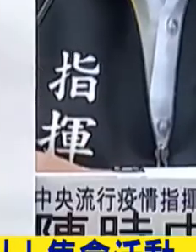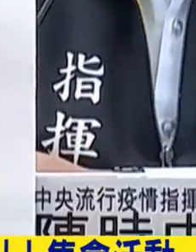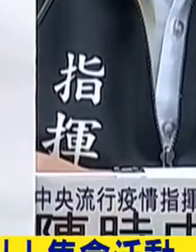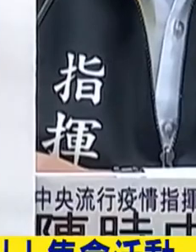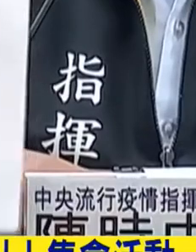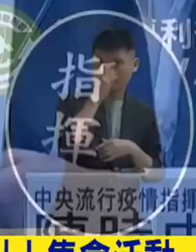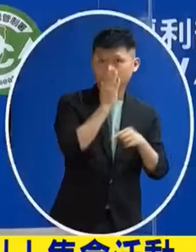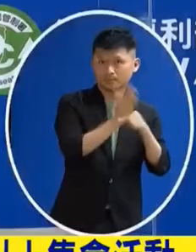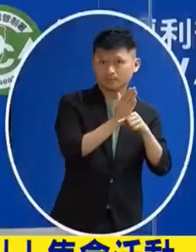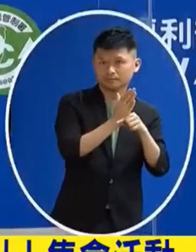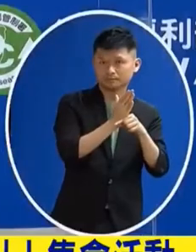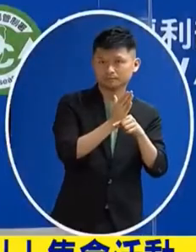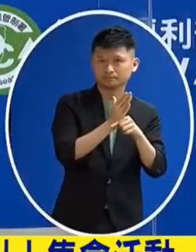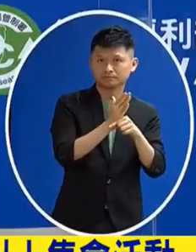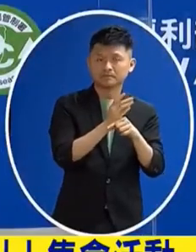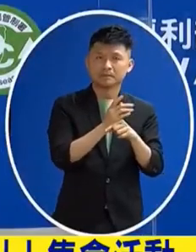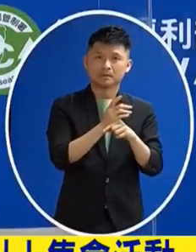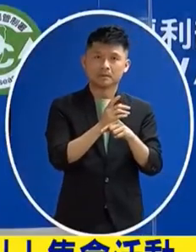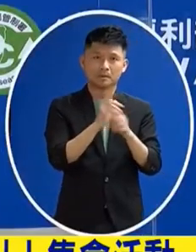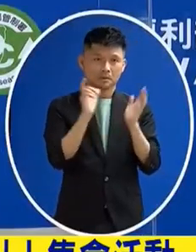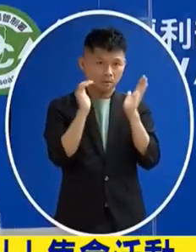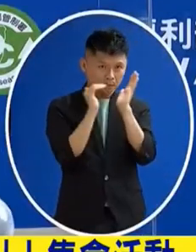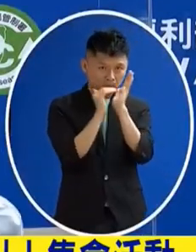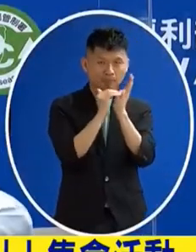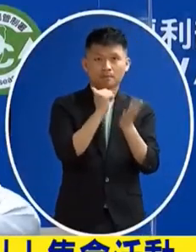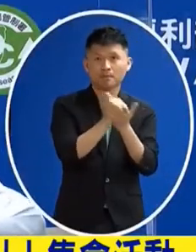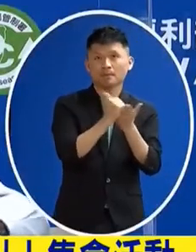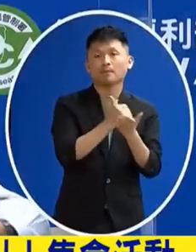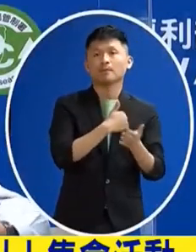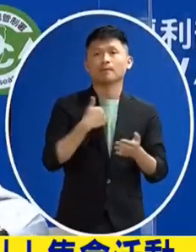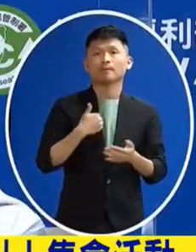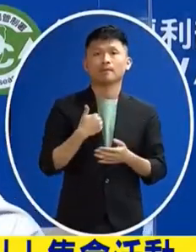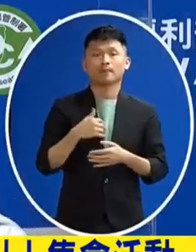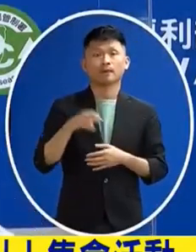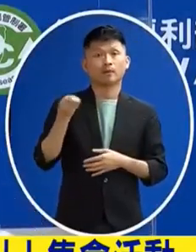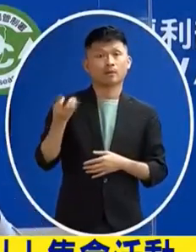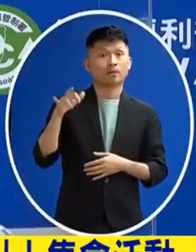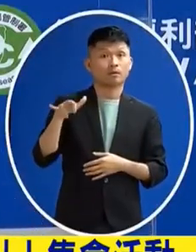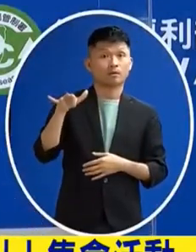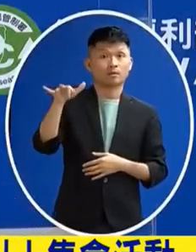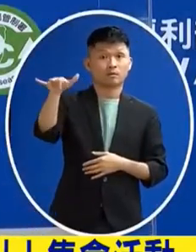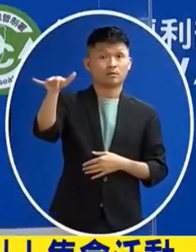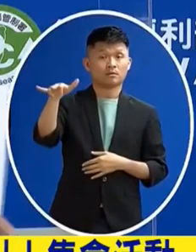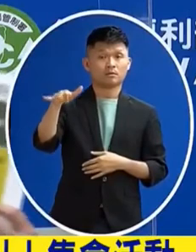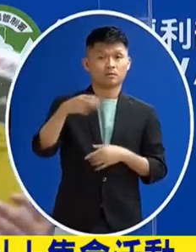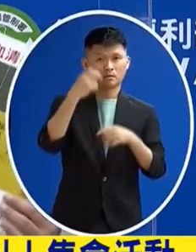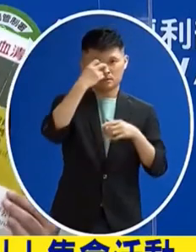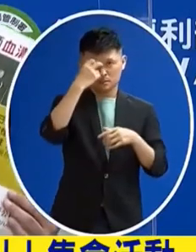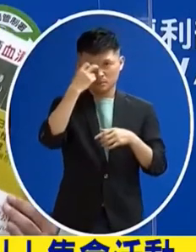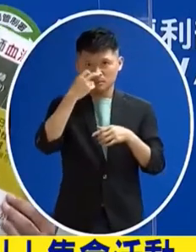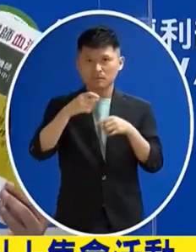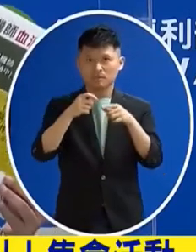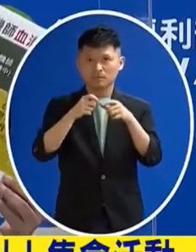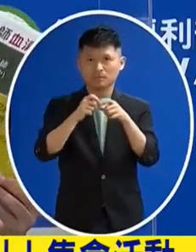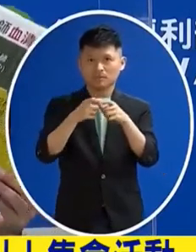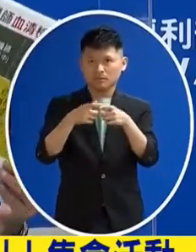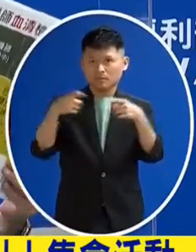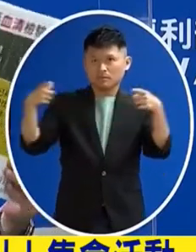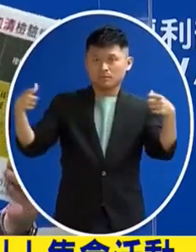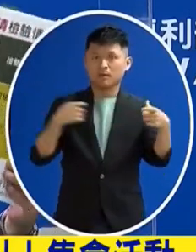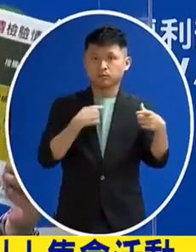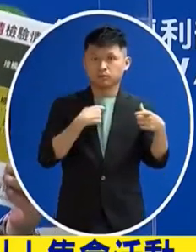有。好，结果出来。那华航的一个扩大裁减的方案，好，现在已